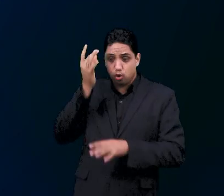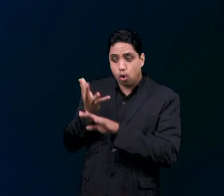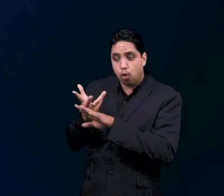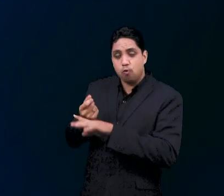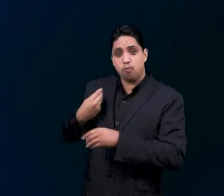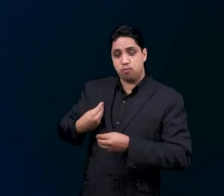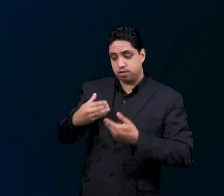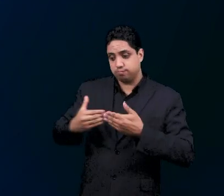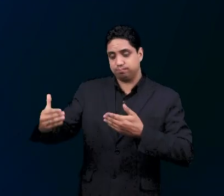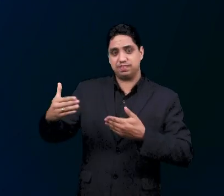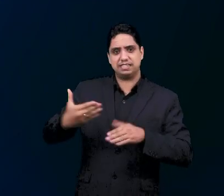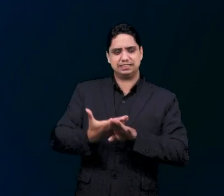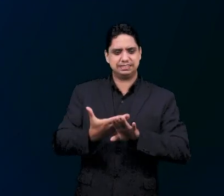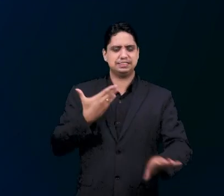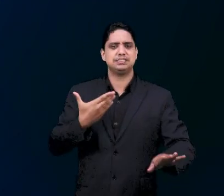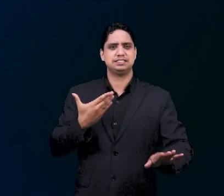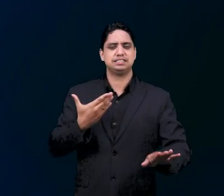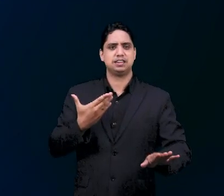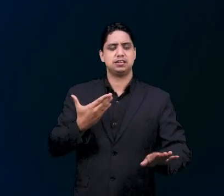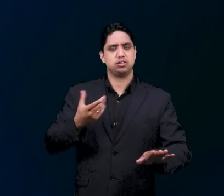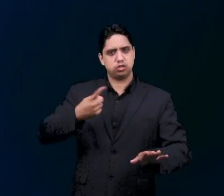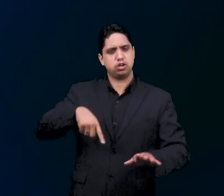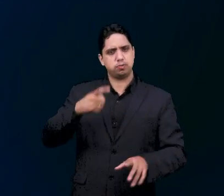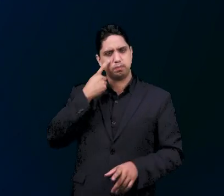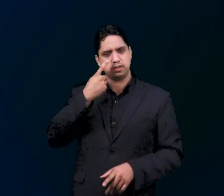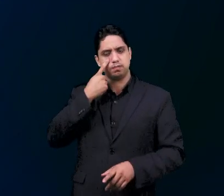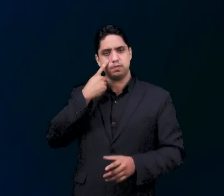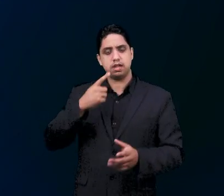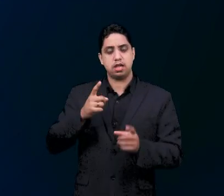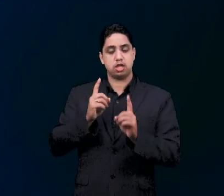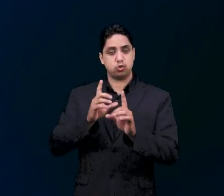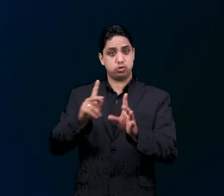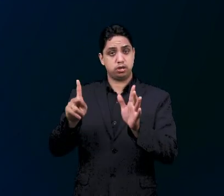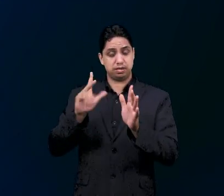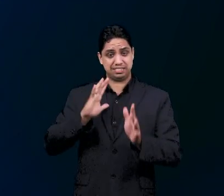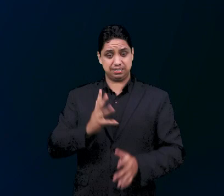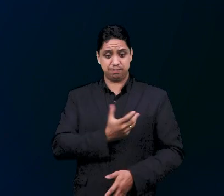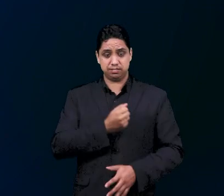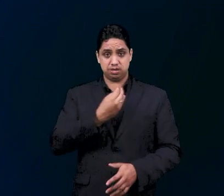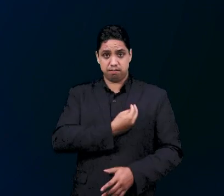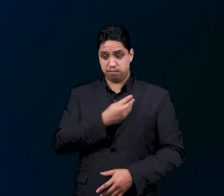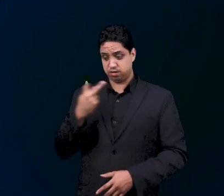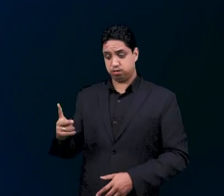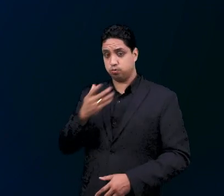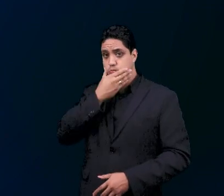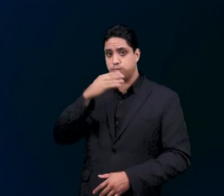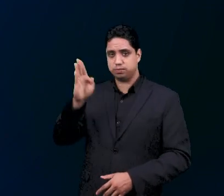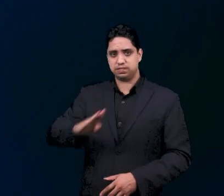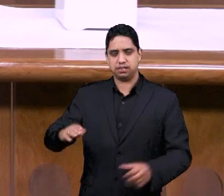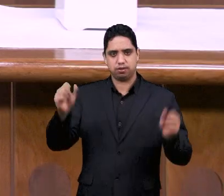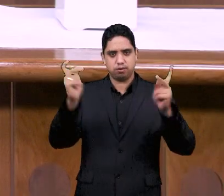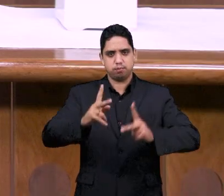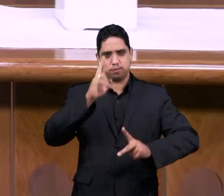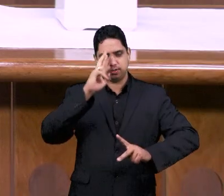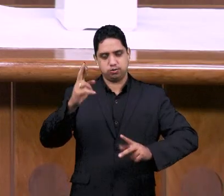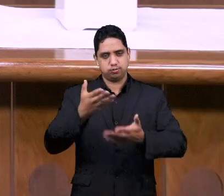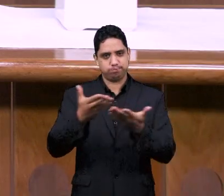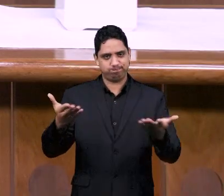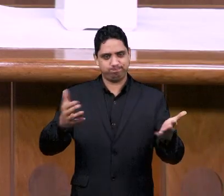convainc à vivre une vie de sanctification. Donc nous pouvons voir ici la doctrine de salut dans la vie de Zachée, la paix du